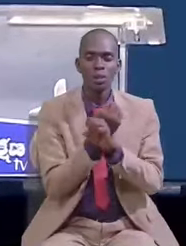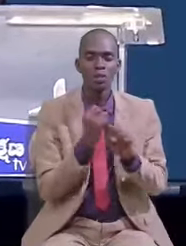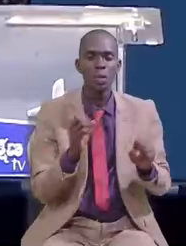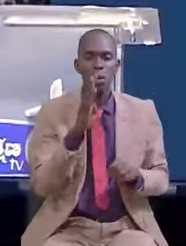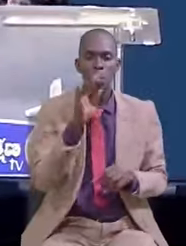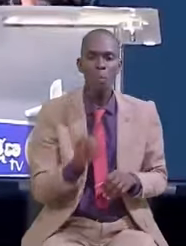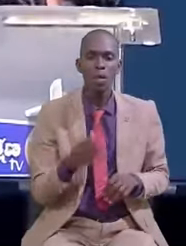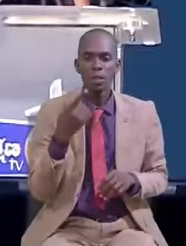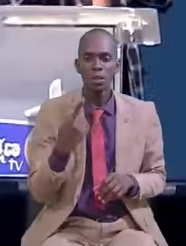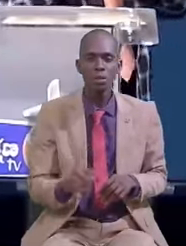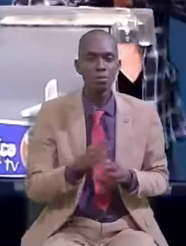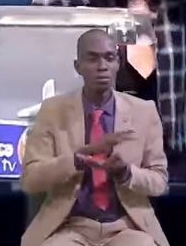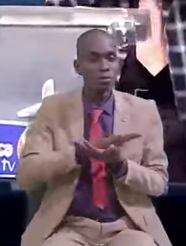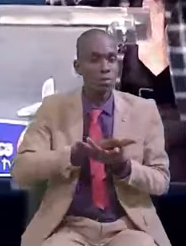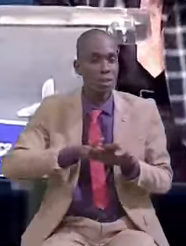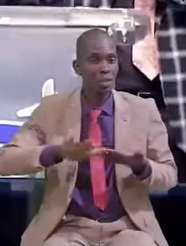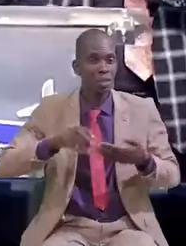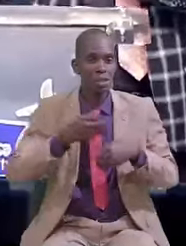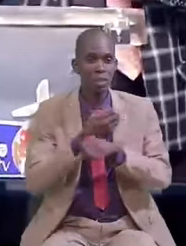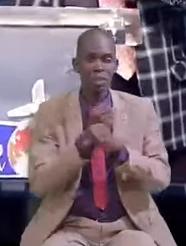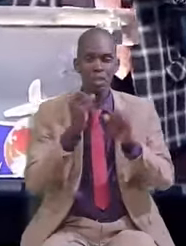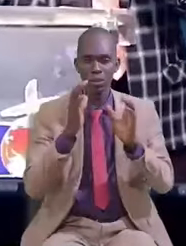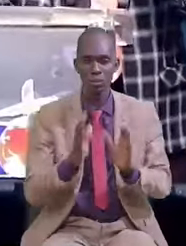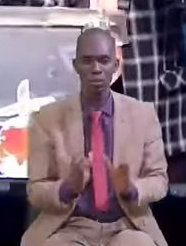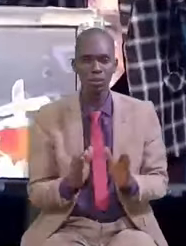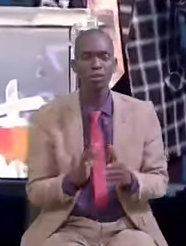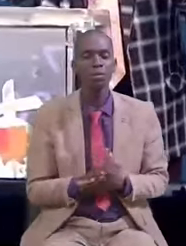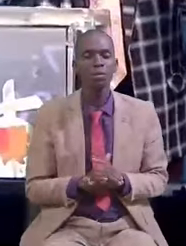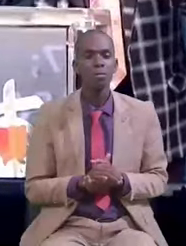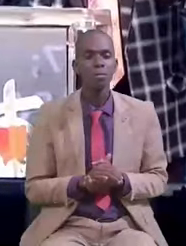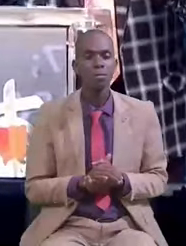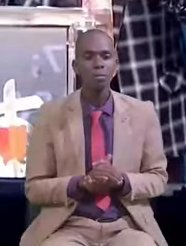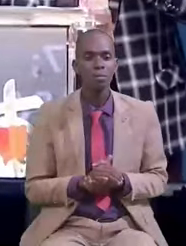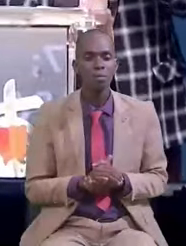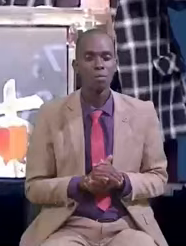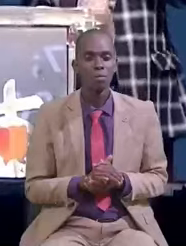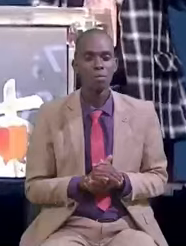C'est la rédemption par le sauveur sans tâche.